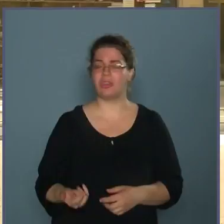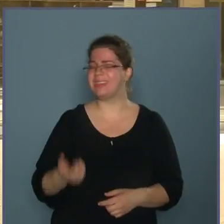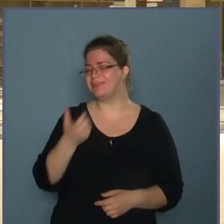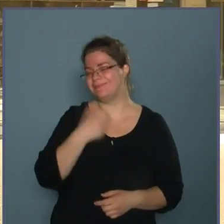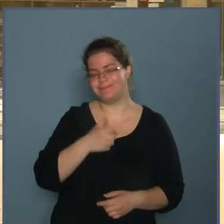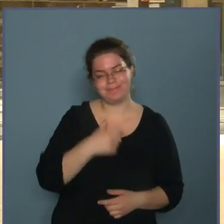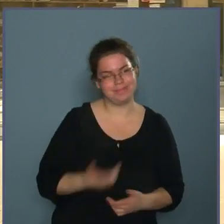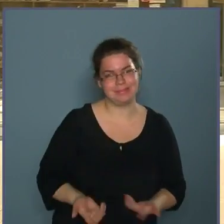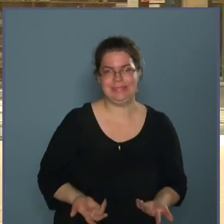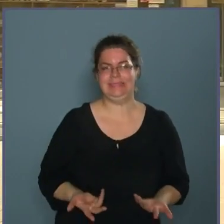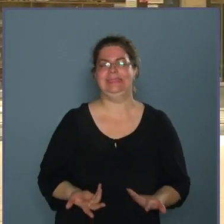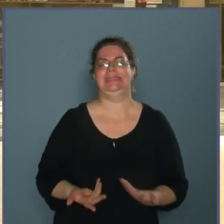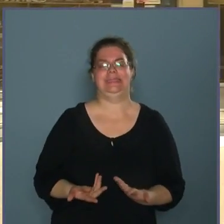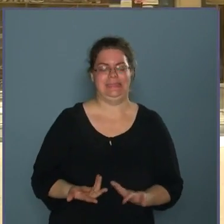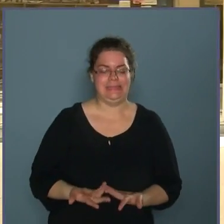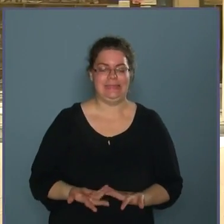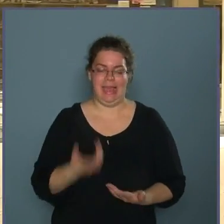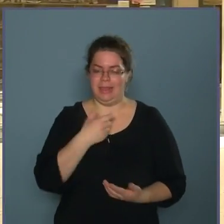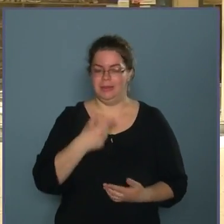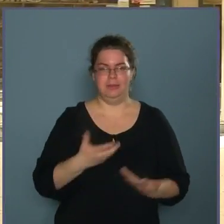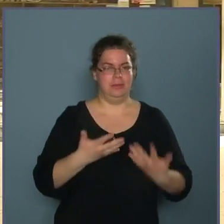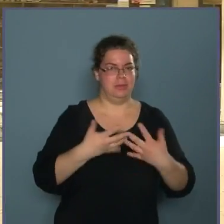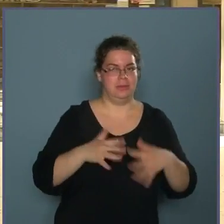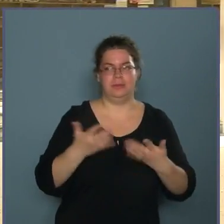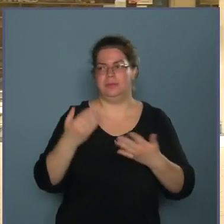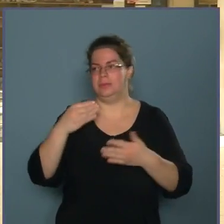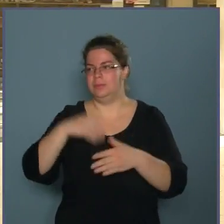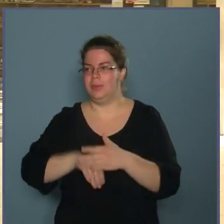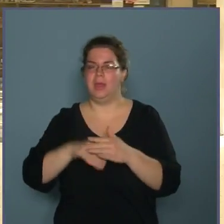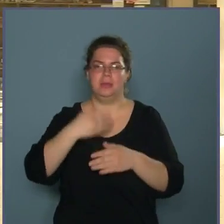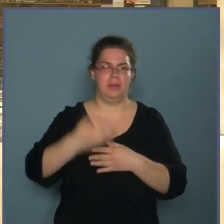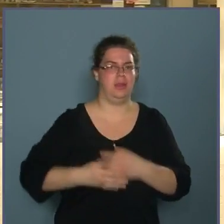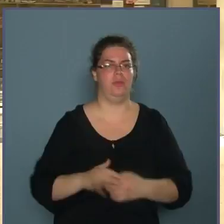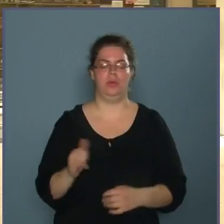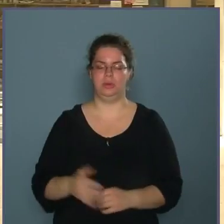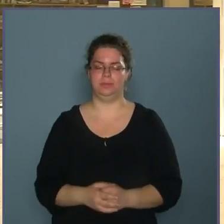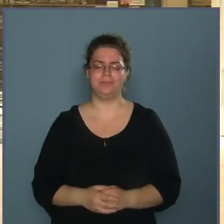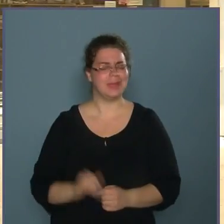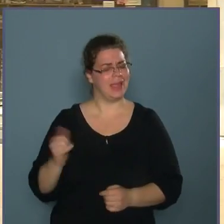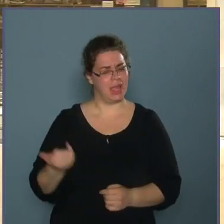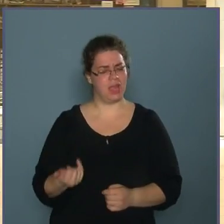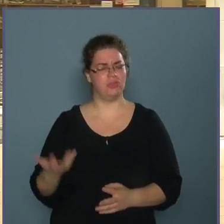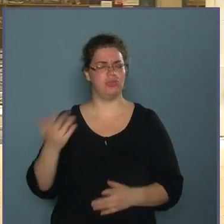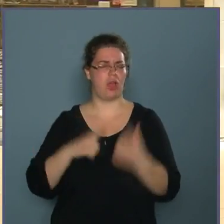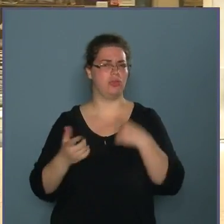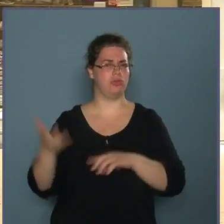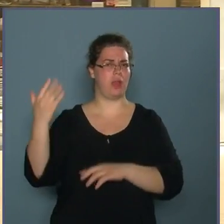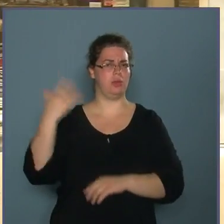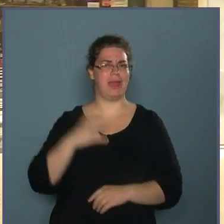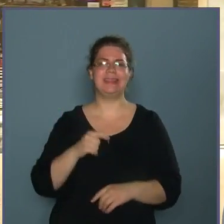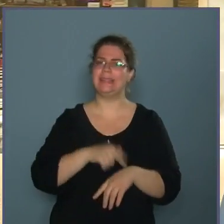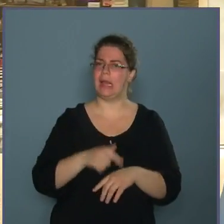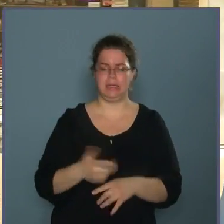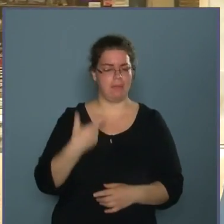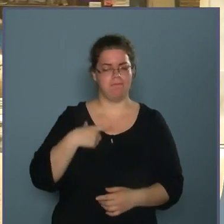kímélte ezt az épületet sem, és a berendezéseit sem. A sajnálatos, hogy korábban, még elődeink idején nem történtek